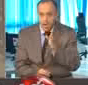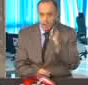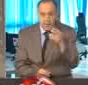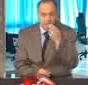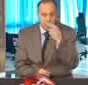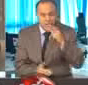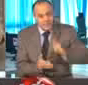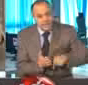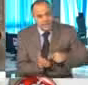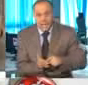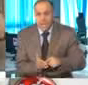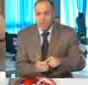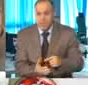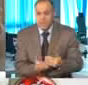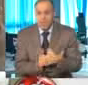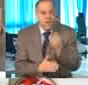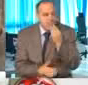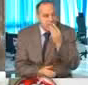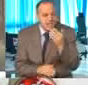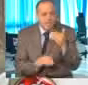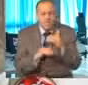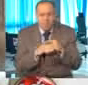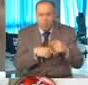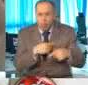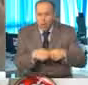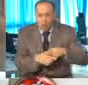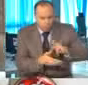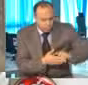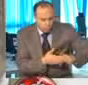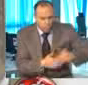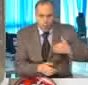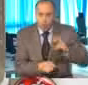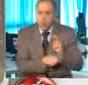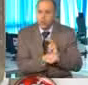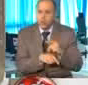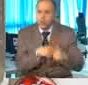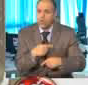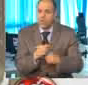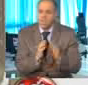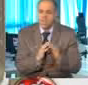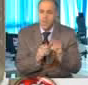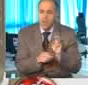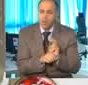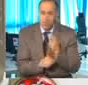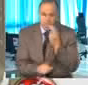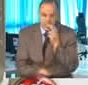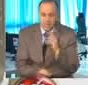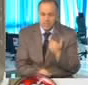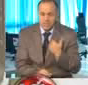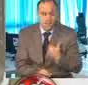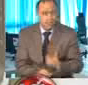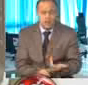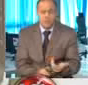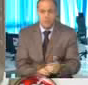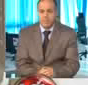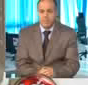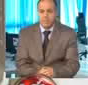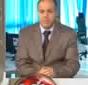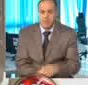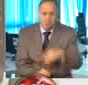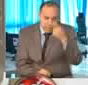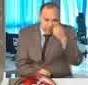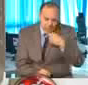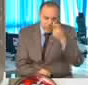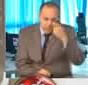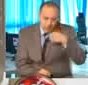صحة صباح عشية قايلة في الليل كنترول عقب الليل. كيفاش تحبوني؟ بكيت ياسر